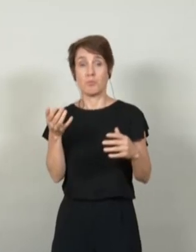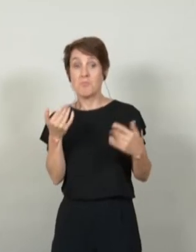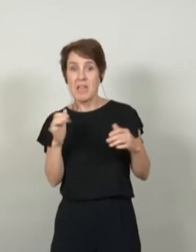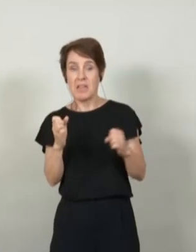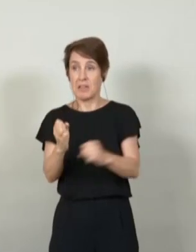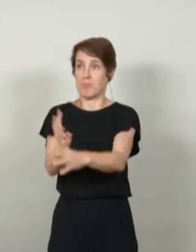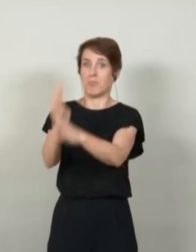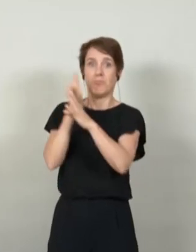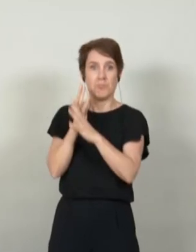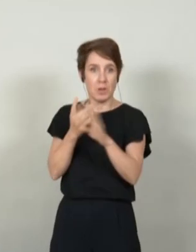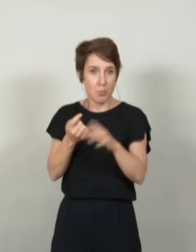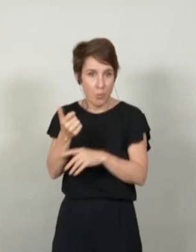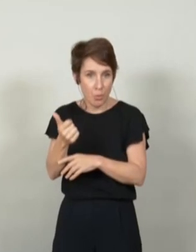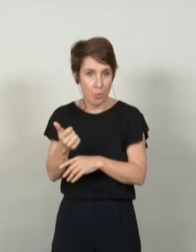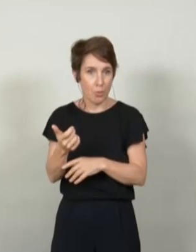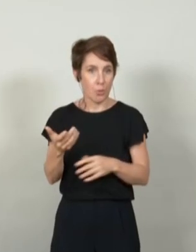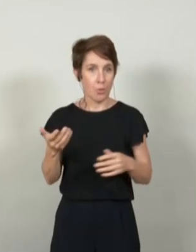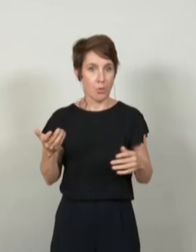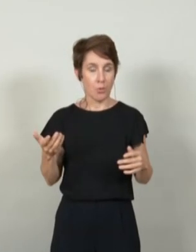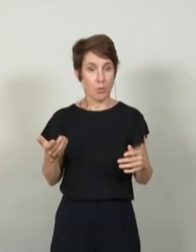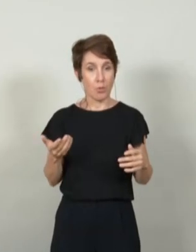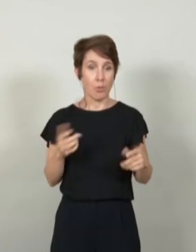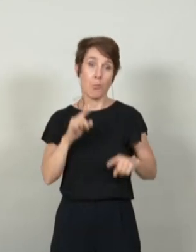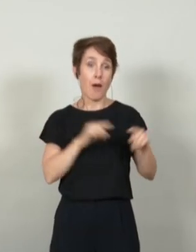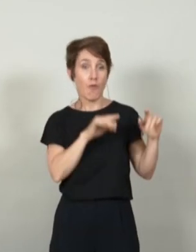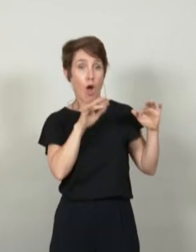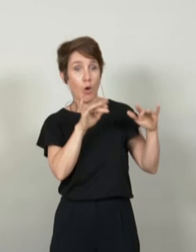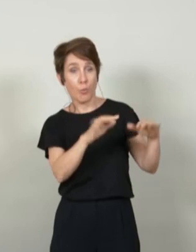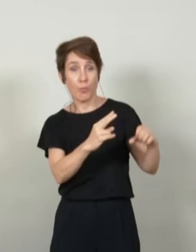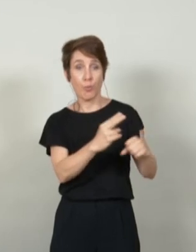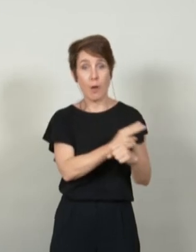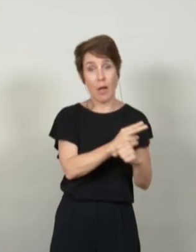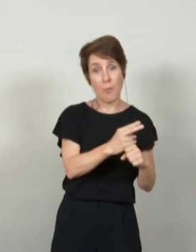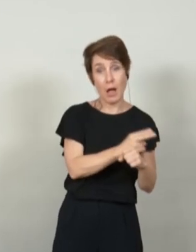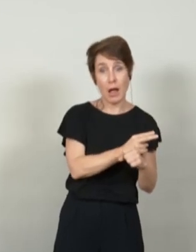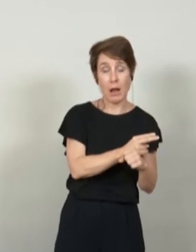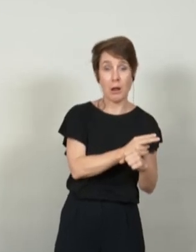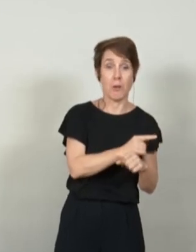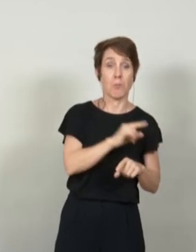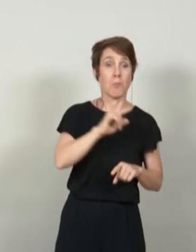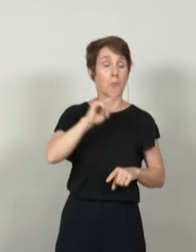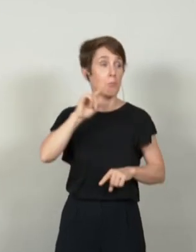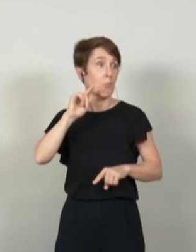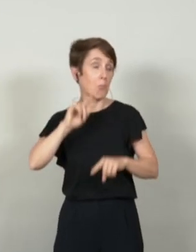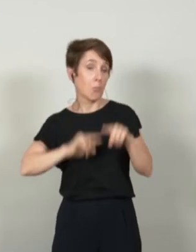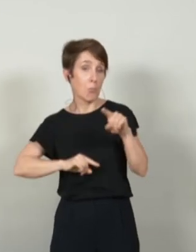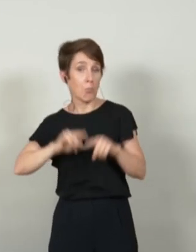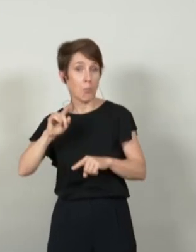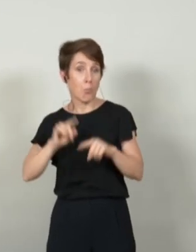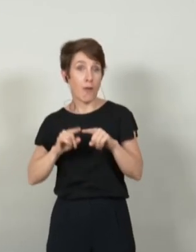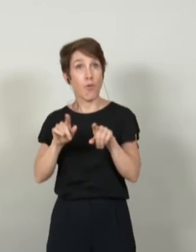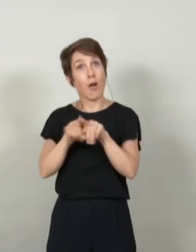monde des choses qui mobilisaient un monde certain d'autres choses qui étaient beaucoup plus à titre